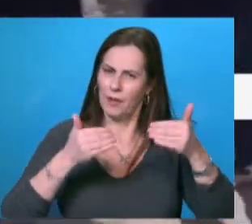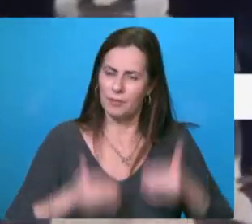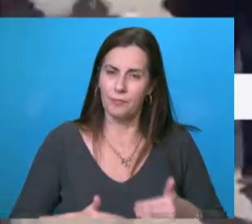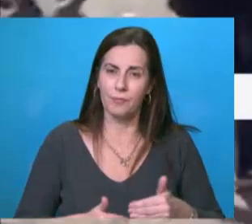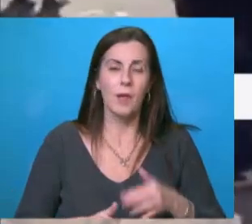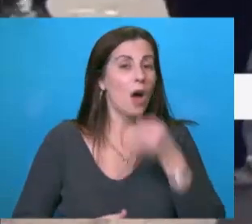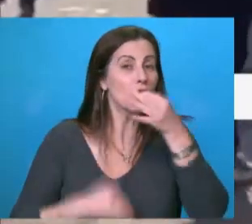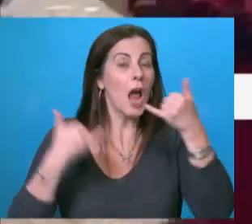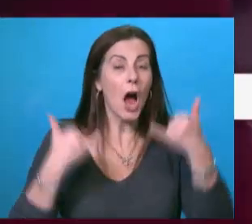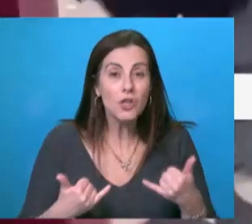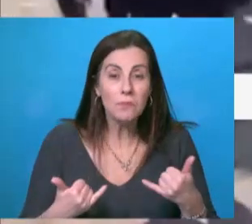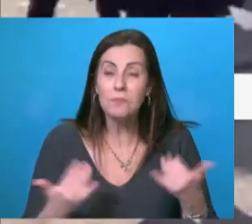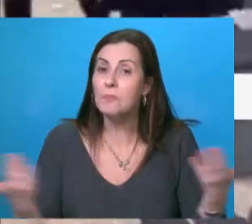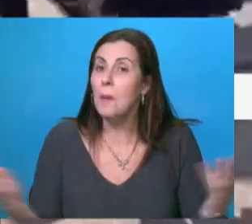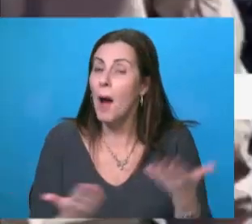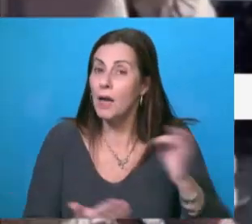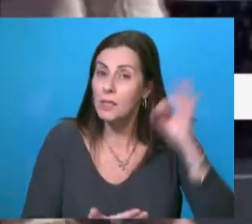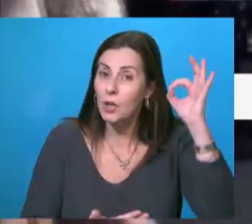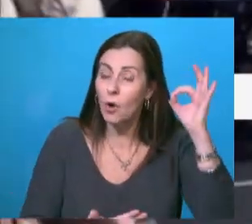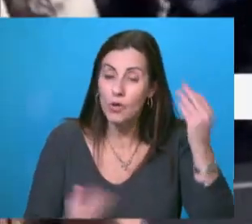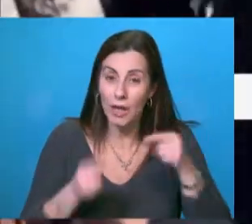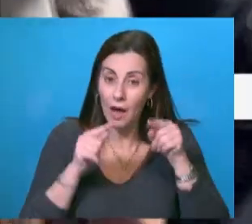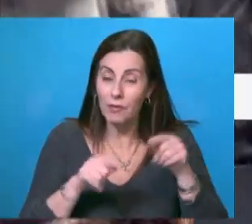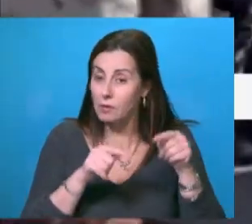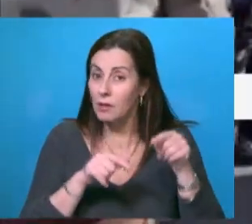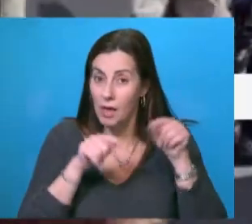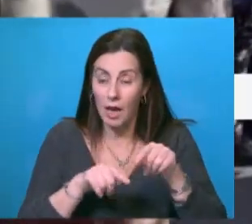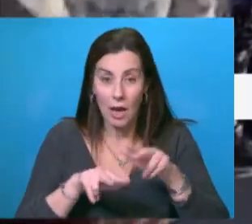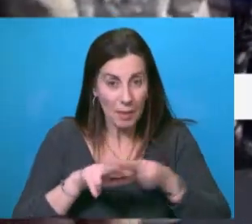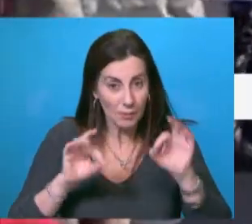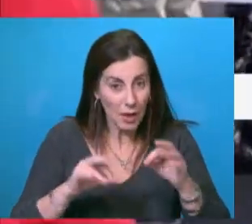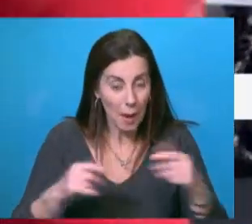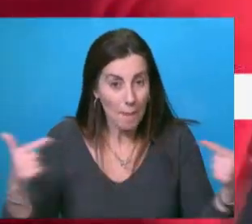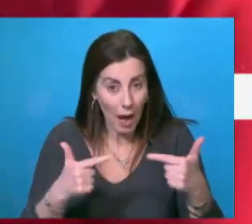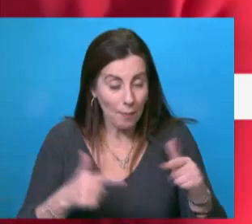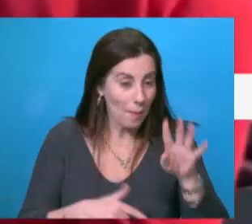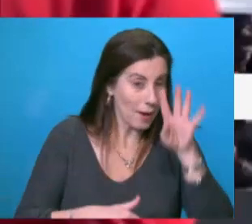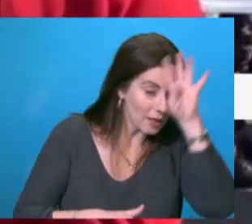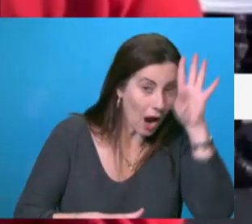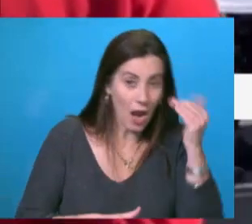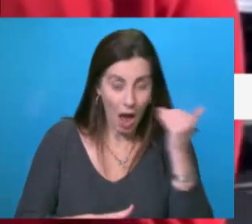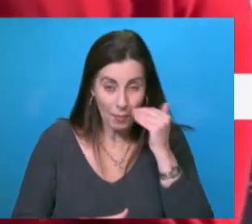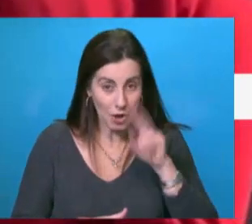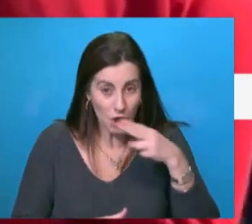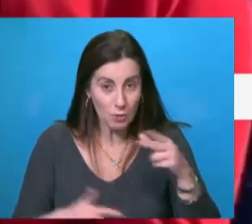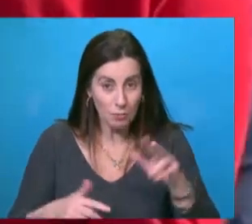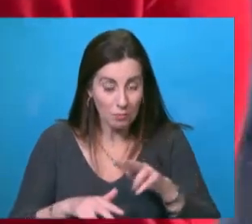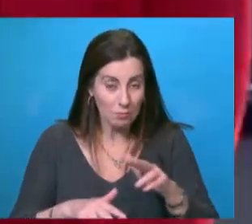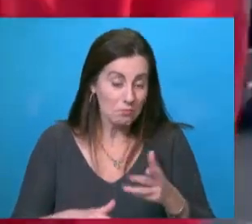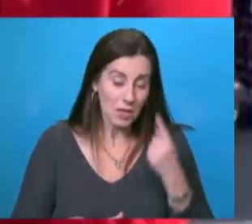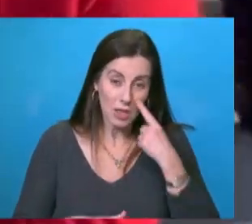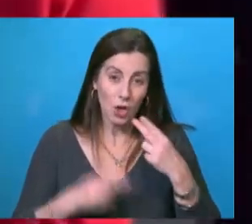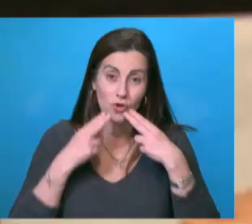היא, מה הסיכוי שהאירועים האלה יידרדרו לכדי אימות צבאי של ממש בין ארצות הברית לאיראן? הנה התשובה של דונלד